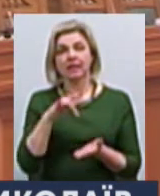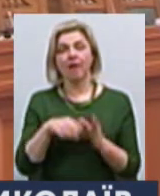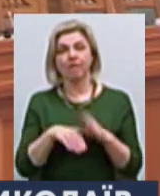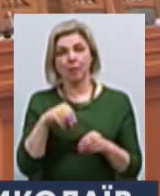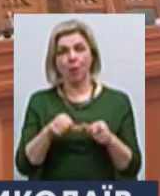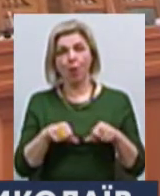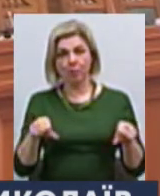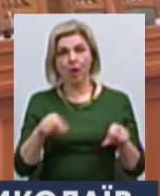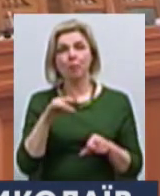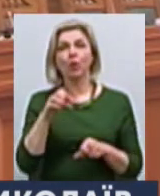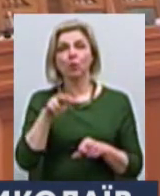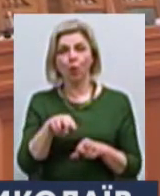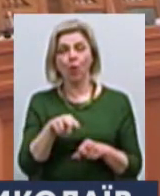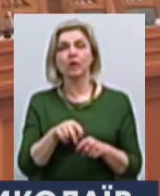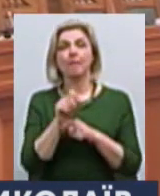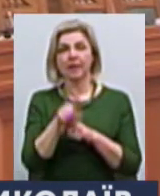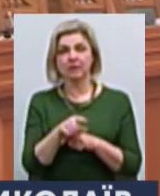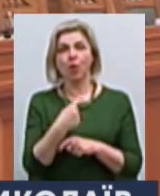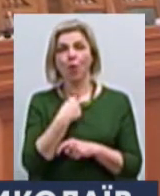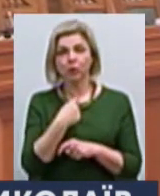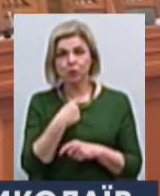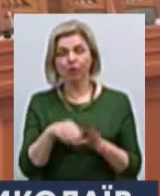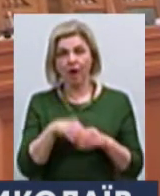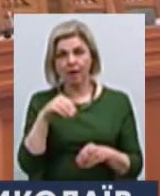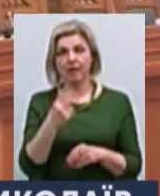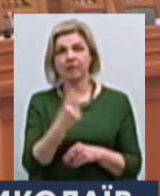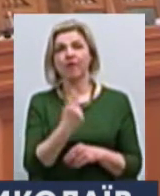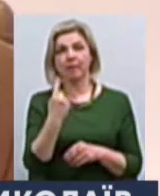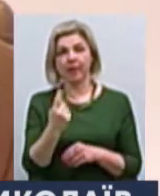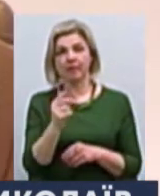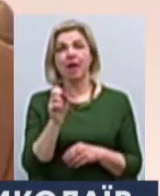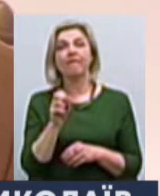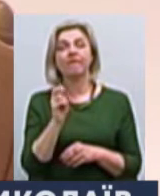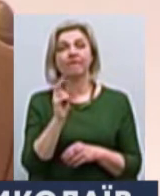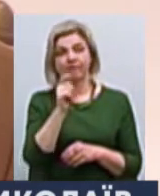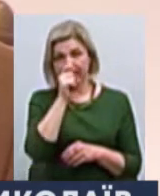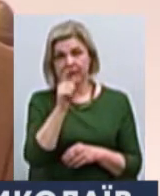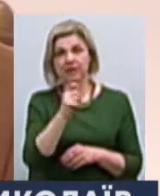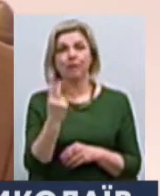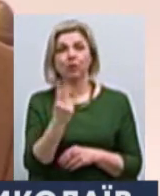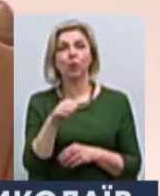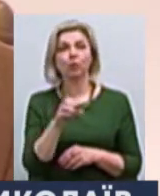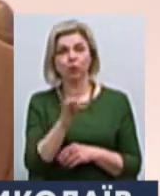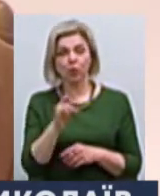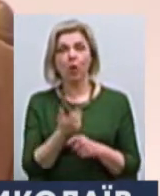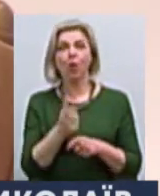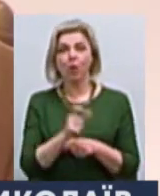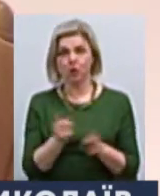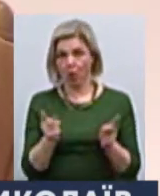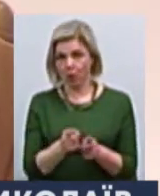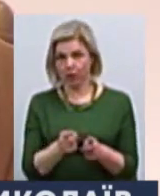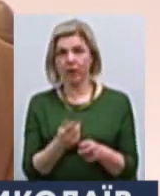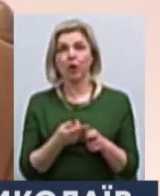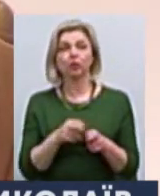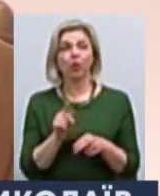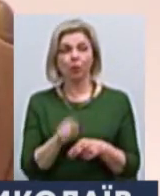комісією протоколу призначення вже голосування 21 квітня за вторим туром є дуже-дуже коротким.